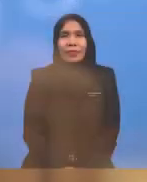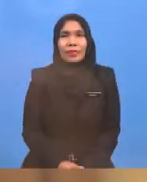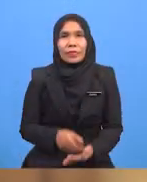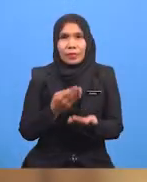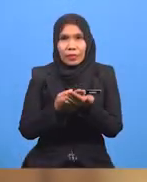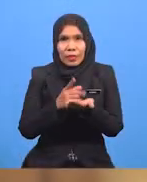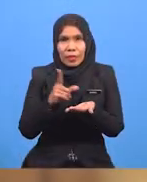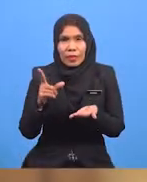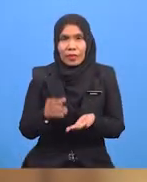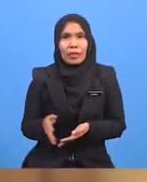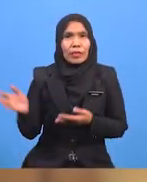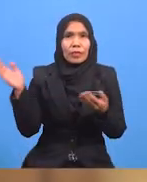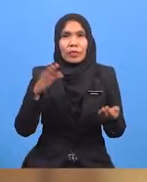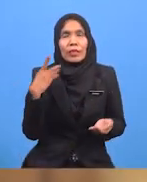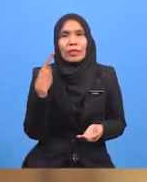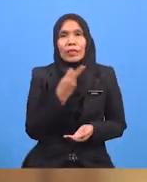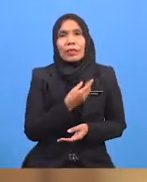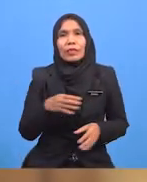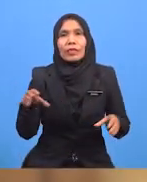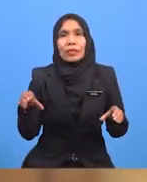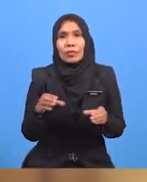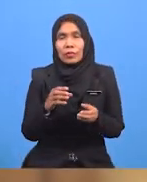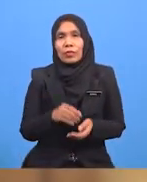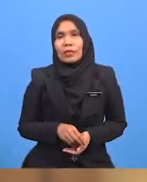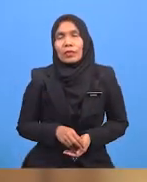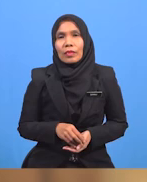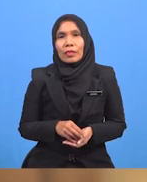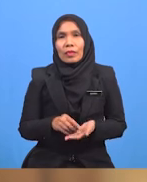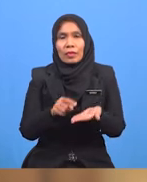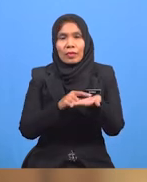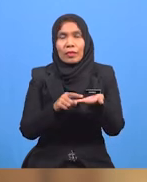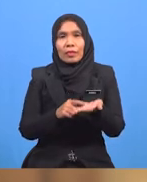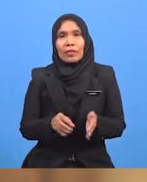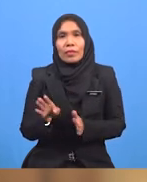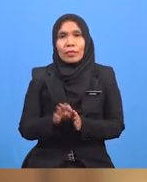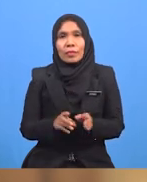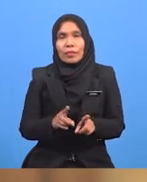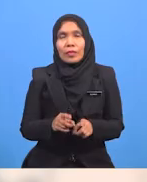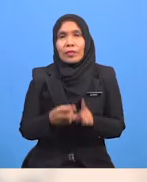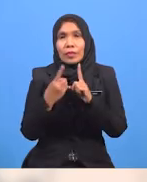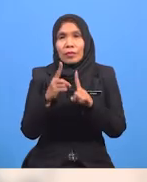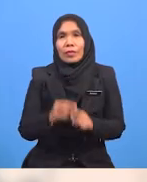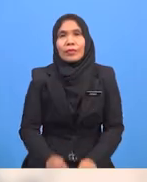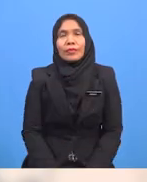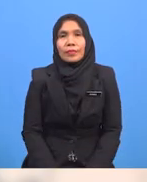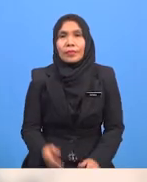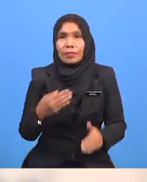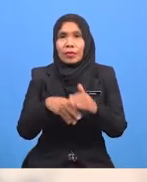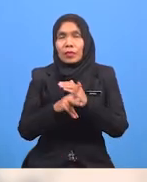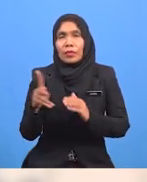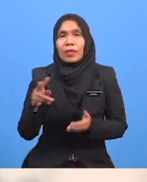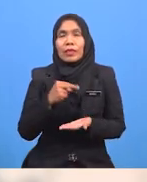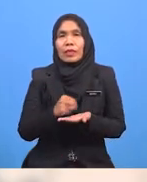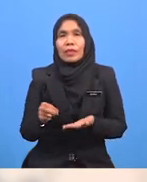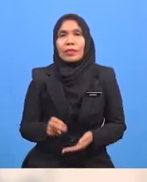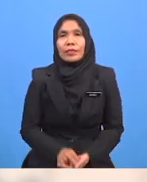Baiklah Mari kita buat semakan jawaban aku masukkan semua nilai yang kamu telah